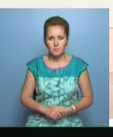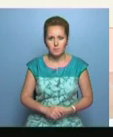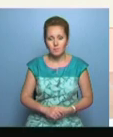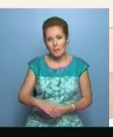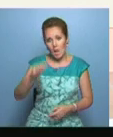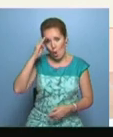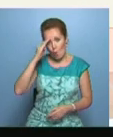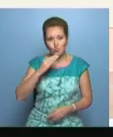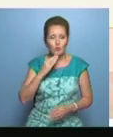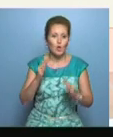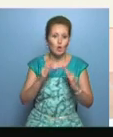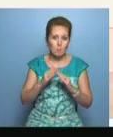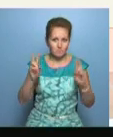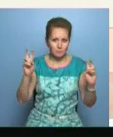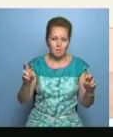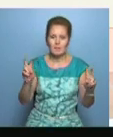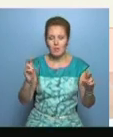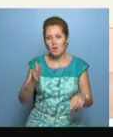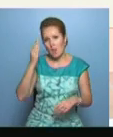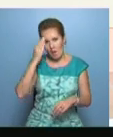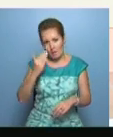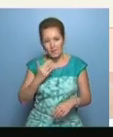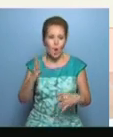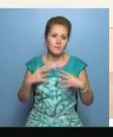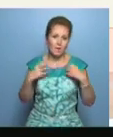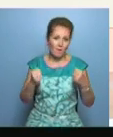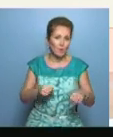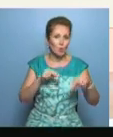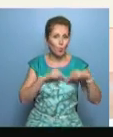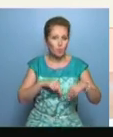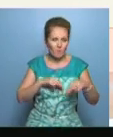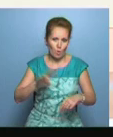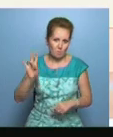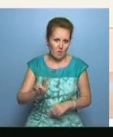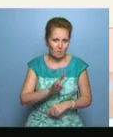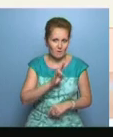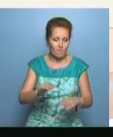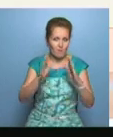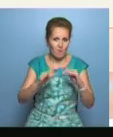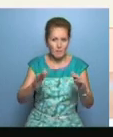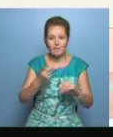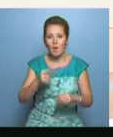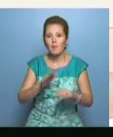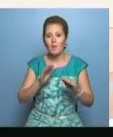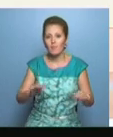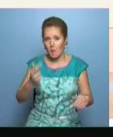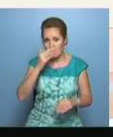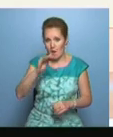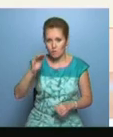– так называется летний оздоровительный трудовой православный лагерь для детей и подростков. Он работает в Сарапуле уже 13 лет